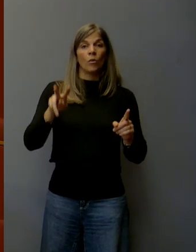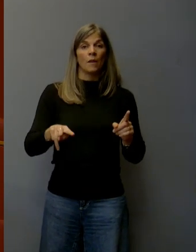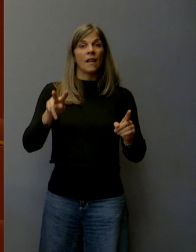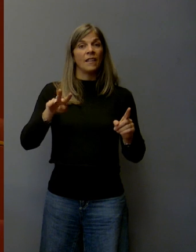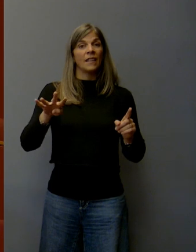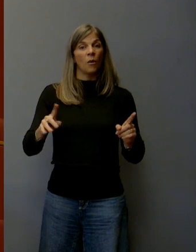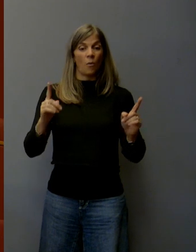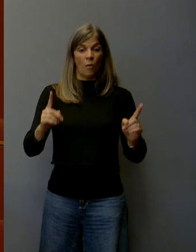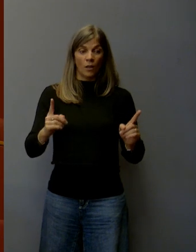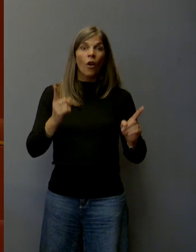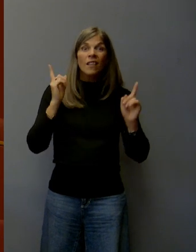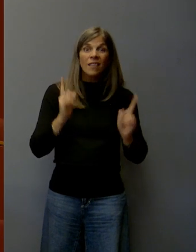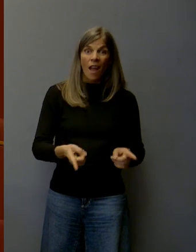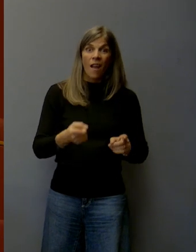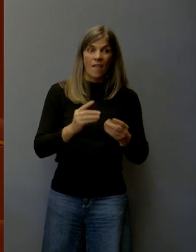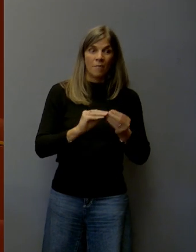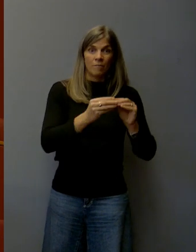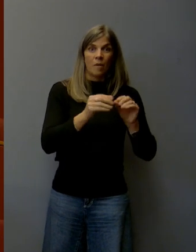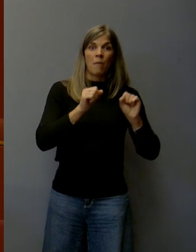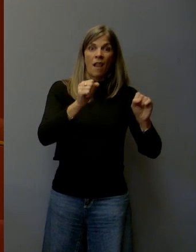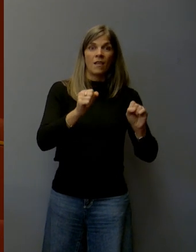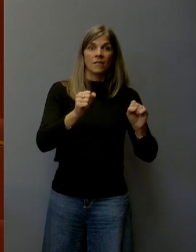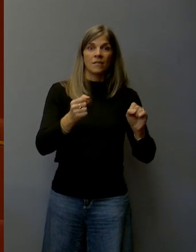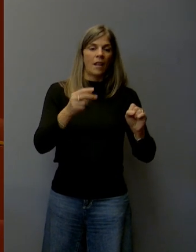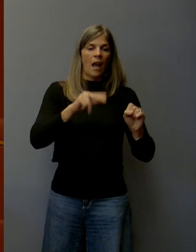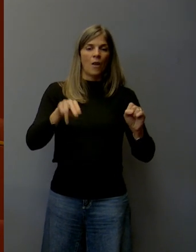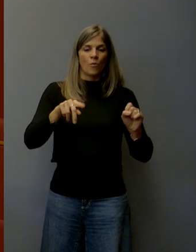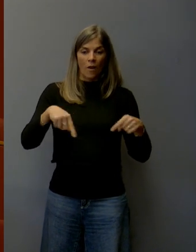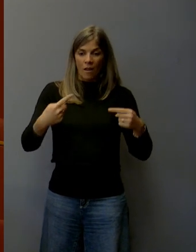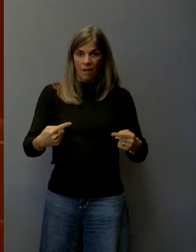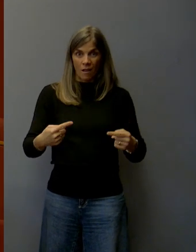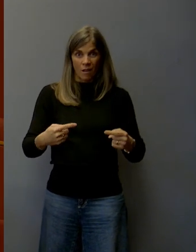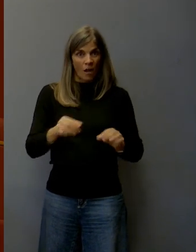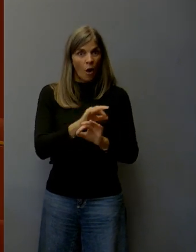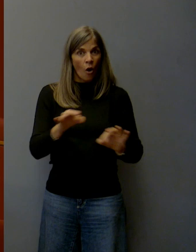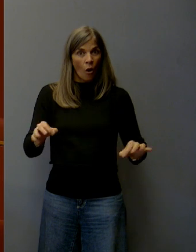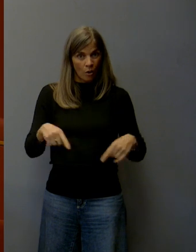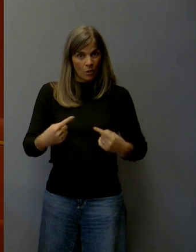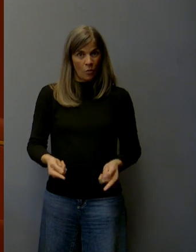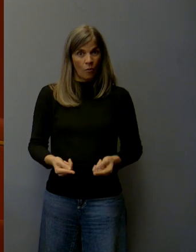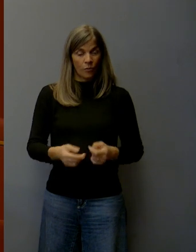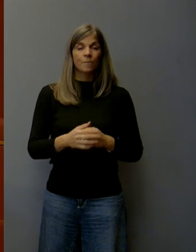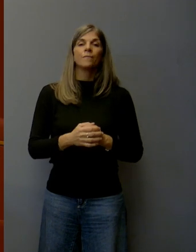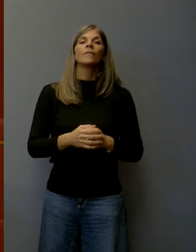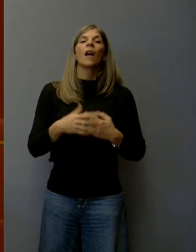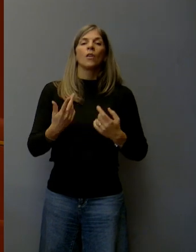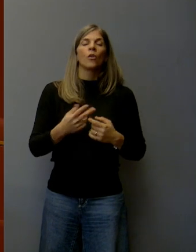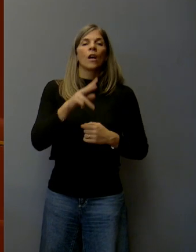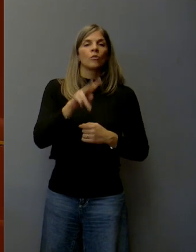si Sperava di poter godere degli investimenti del PNR quindi preso atto che il Piano Triennale degli investimenti